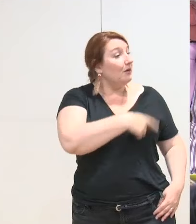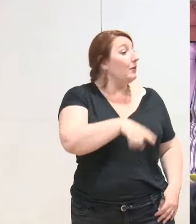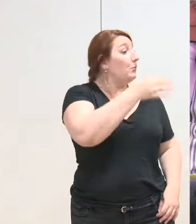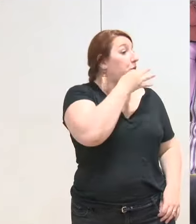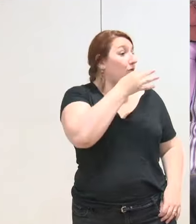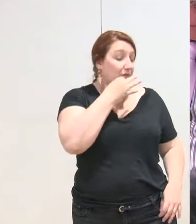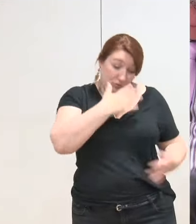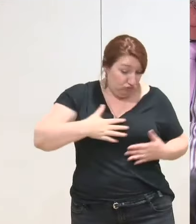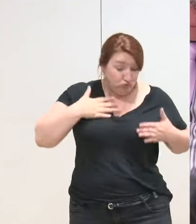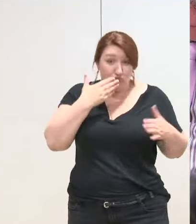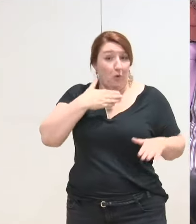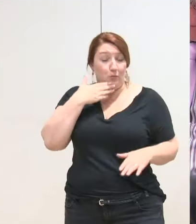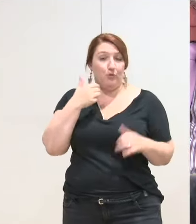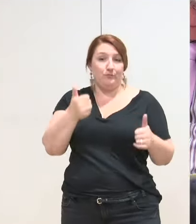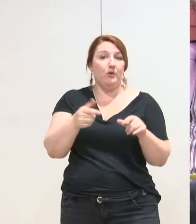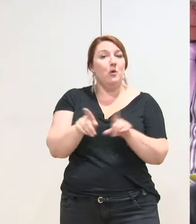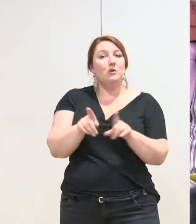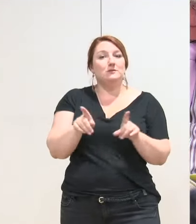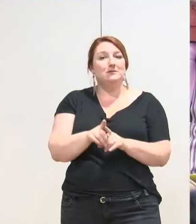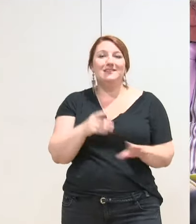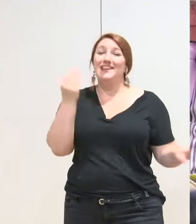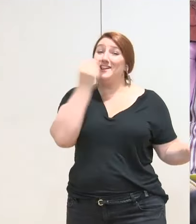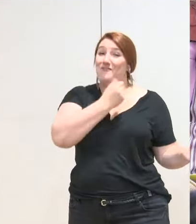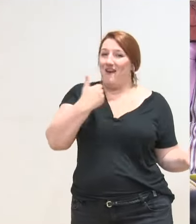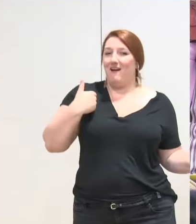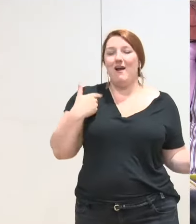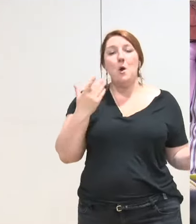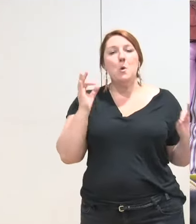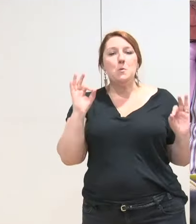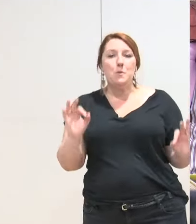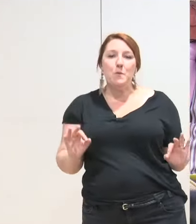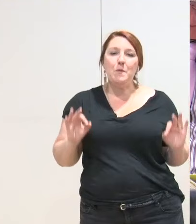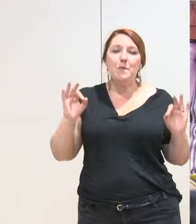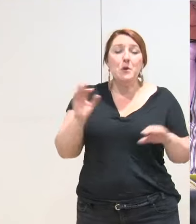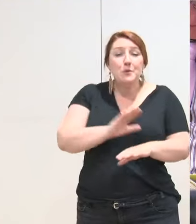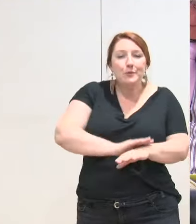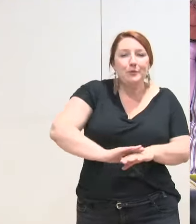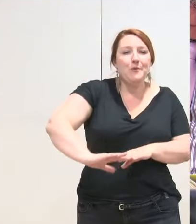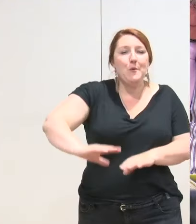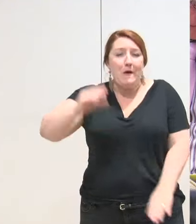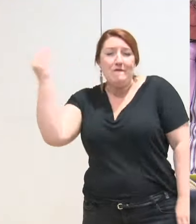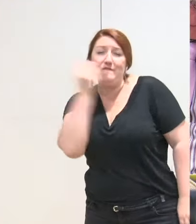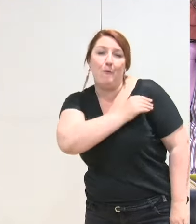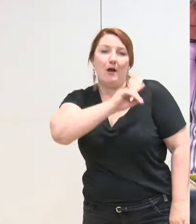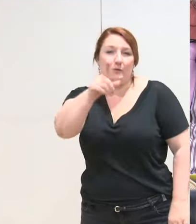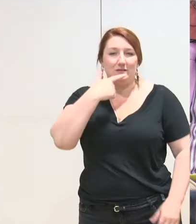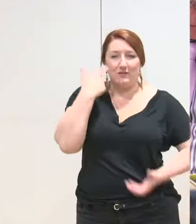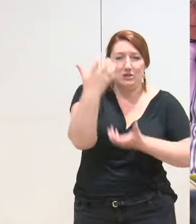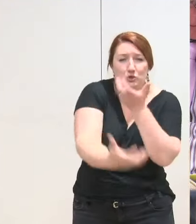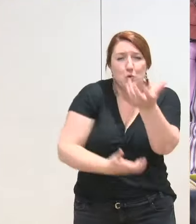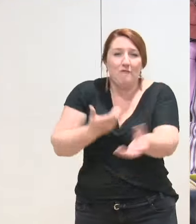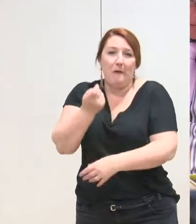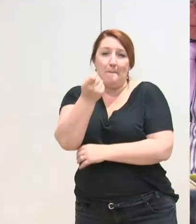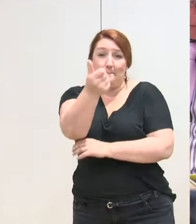et puis il y a aussi le général hiver qui a été gentil avec vous parce qu'on a eu un hiver très doux et donc vous n'avez pas eu à chauffer les bâtiment